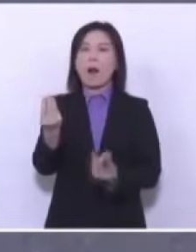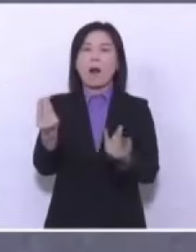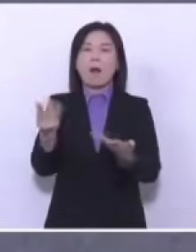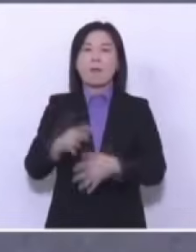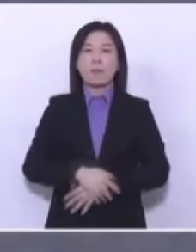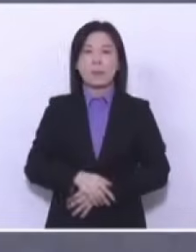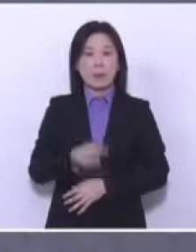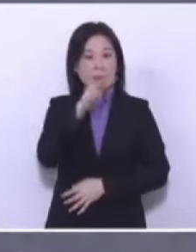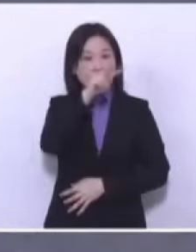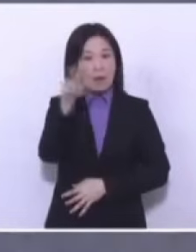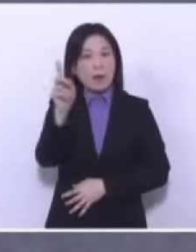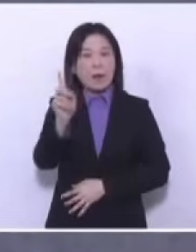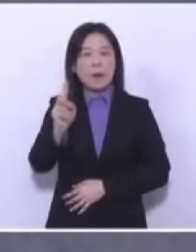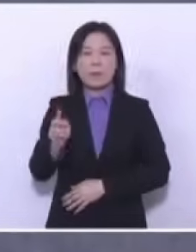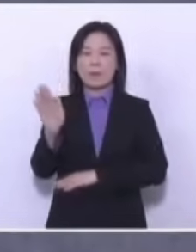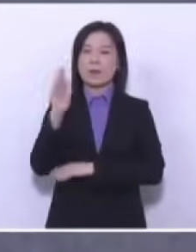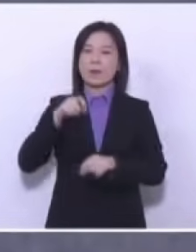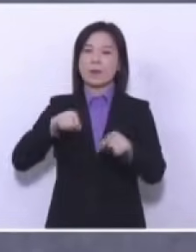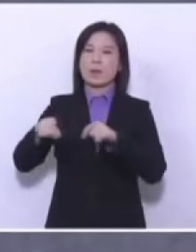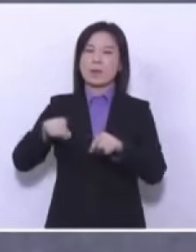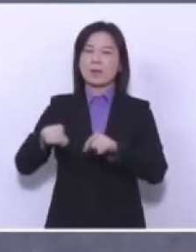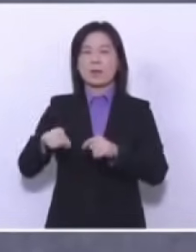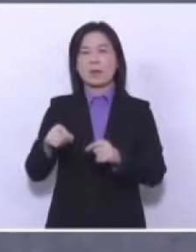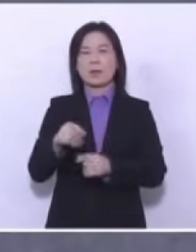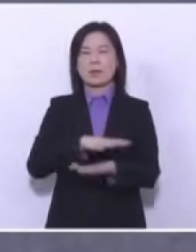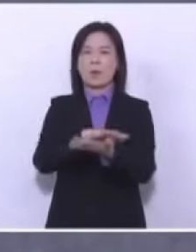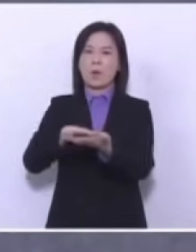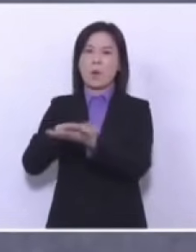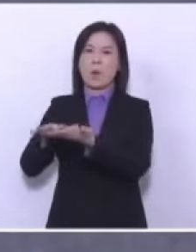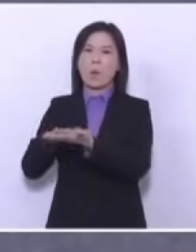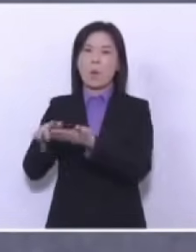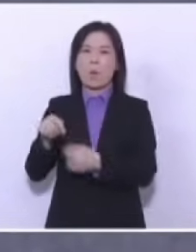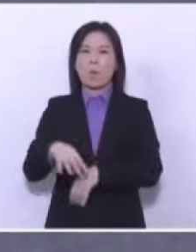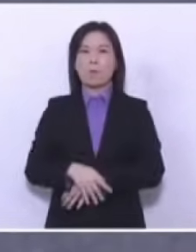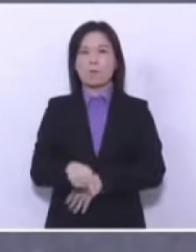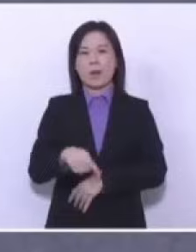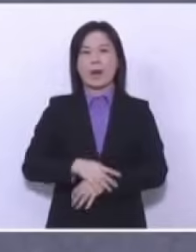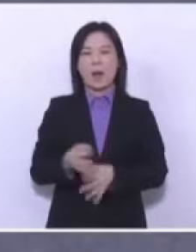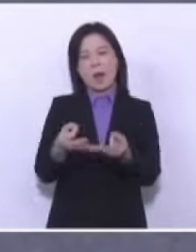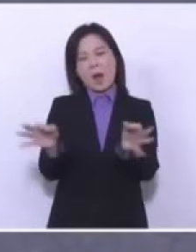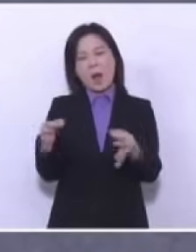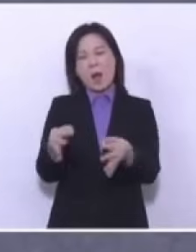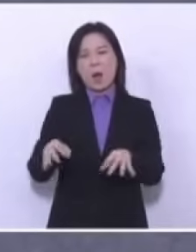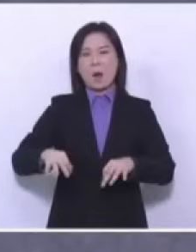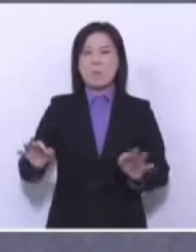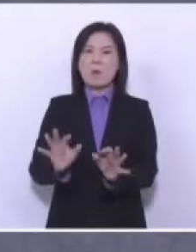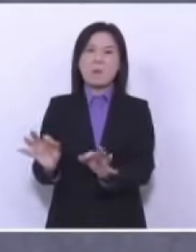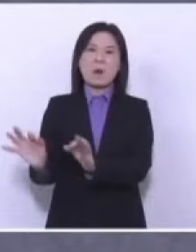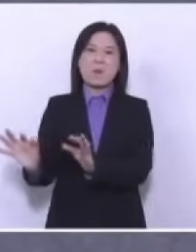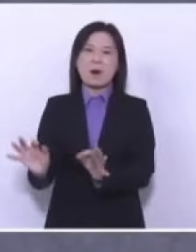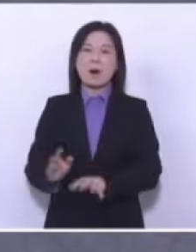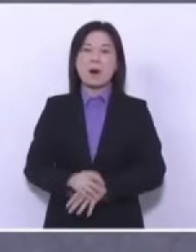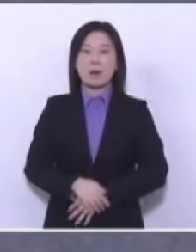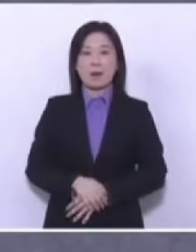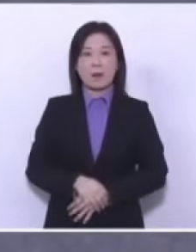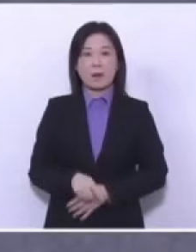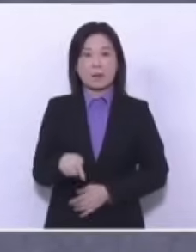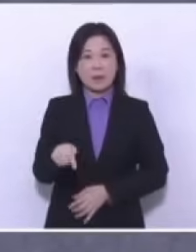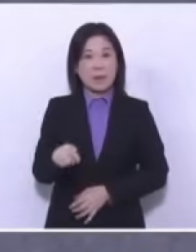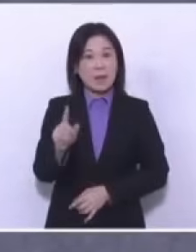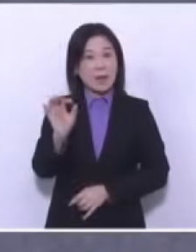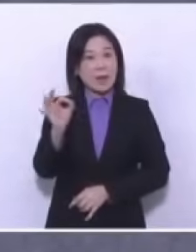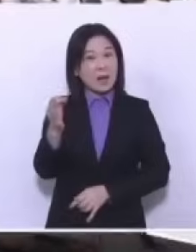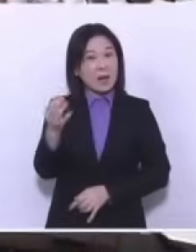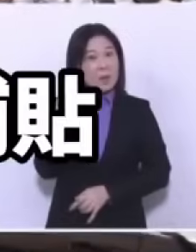到的是政策没有规划，只有短期的大傻逼。其实羊毛出在羊身